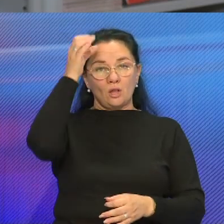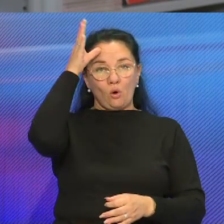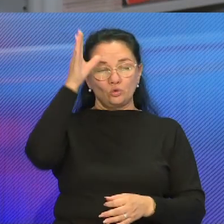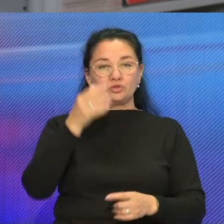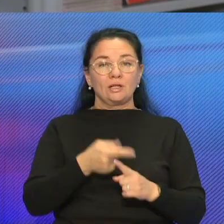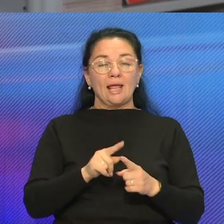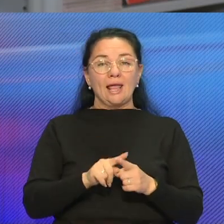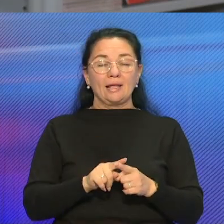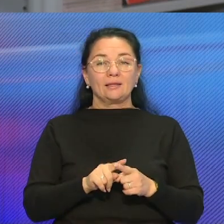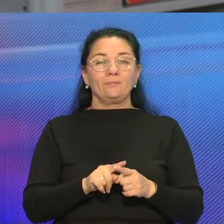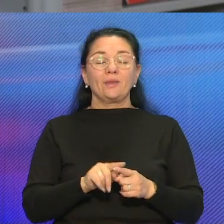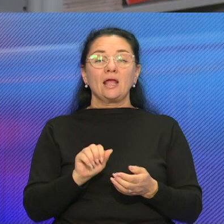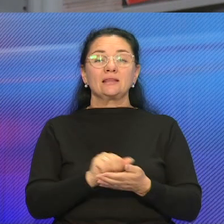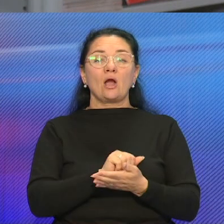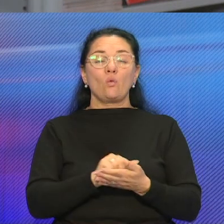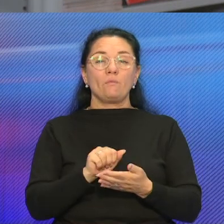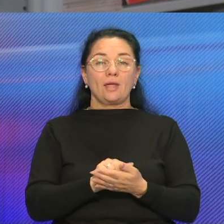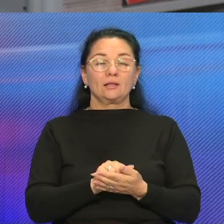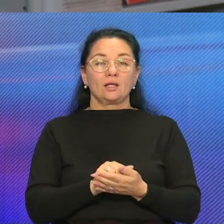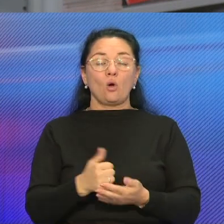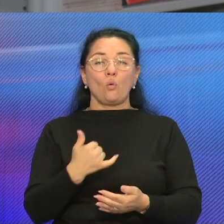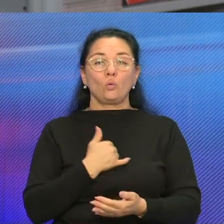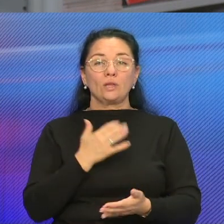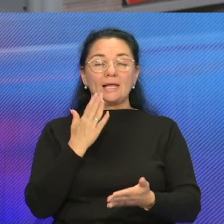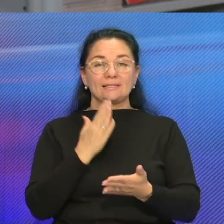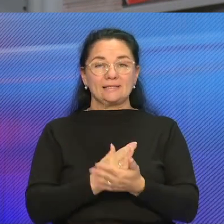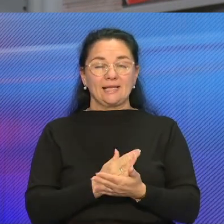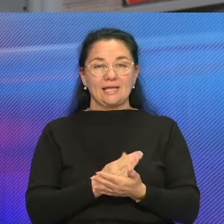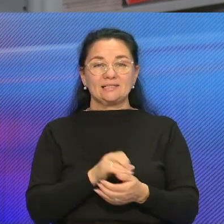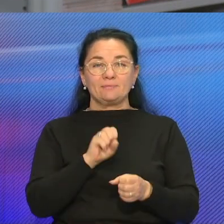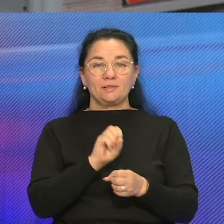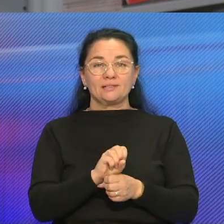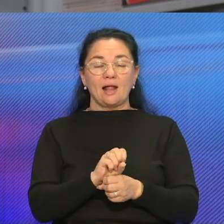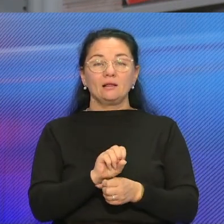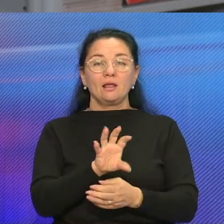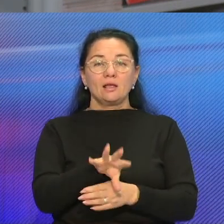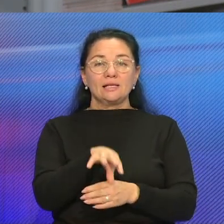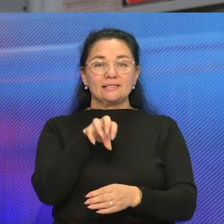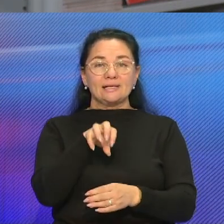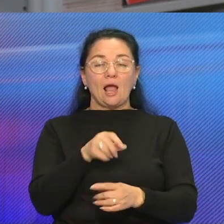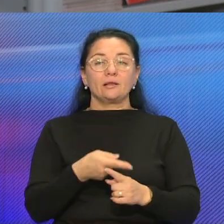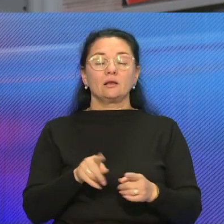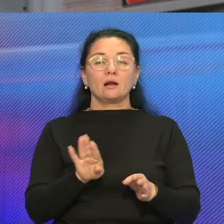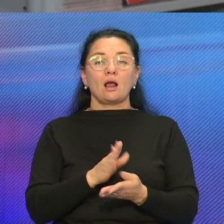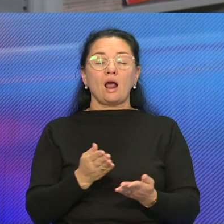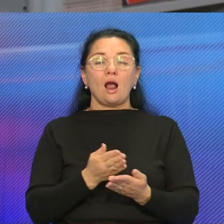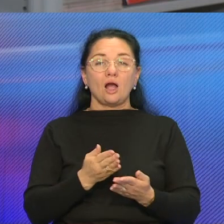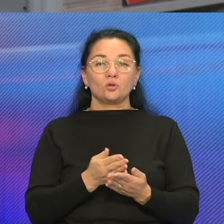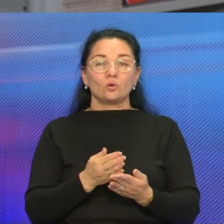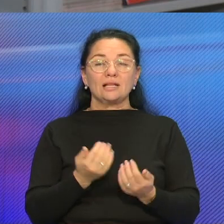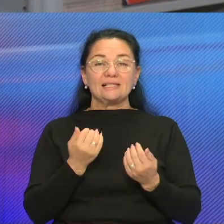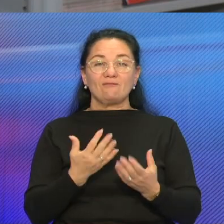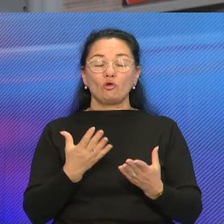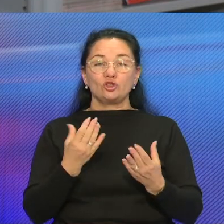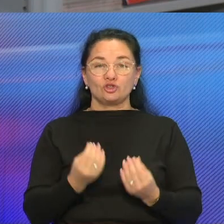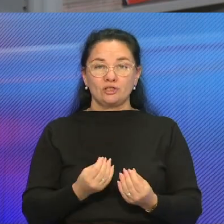алічбовка документав. У нас ёсць планітарны сканер, мы адзіны ў нашай в області, хто на сёняшній